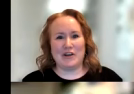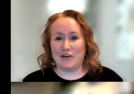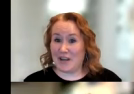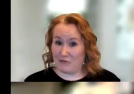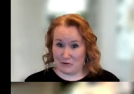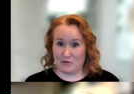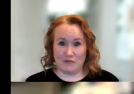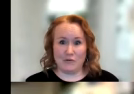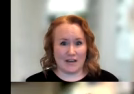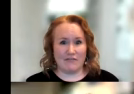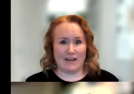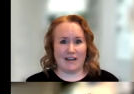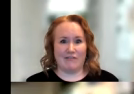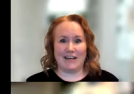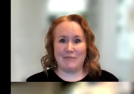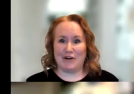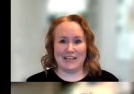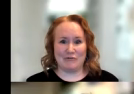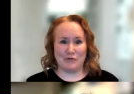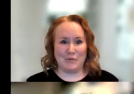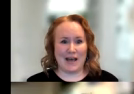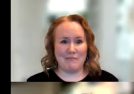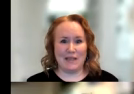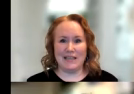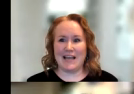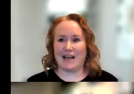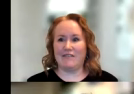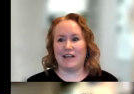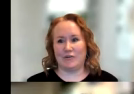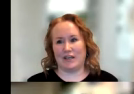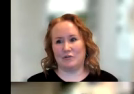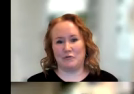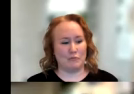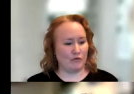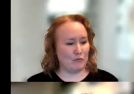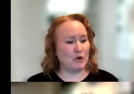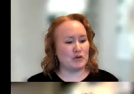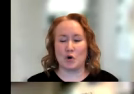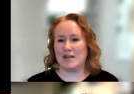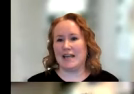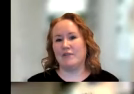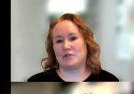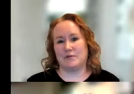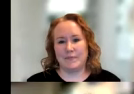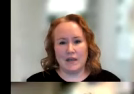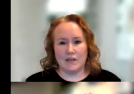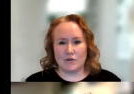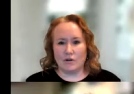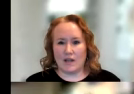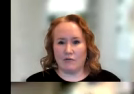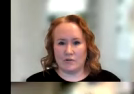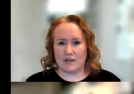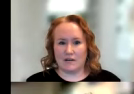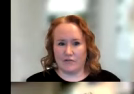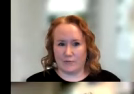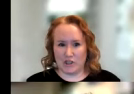mye webinarer, og det har for så vidt fungert veldig, veldig bra I dette forumet her, men det veldig ålreit å få møtes ordentlig igjen også. Så